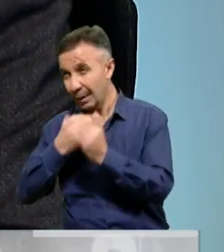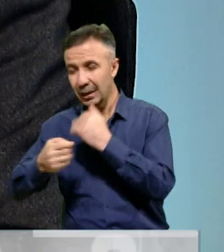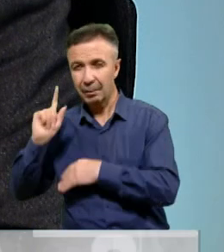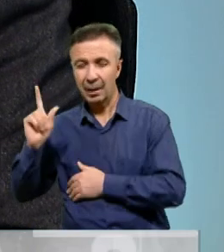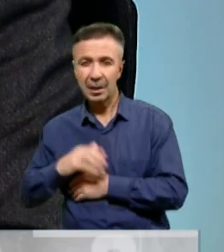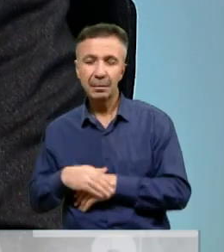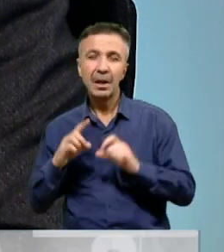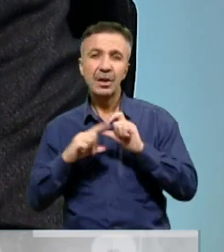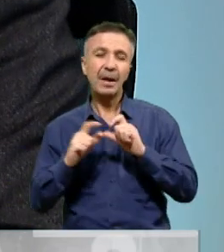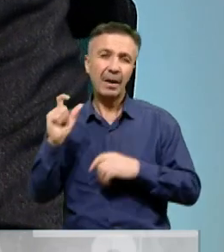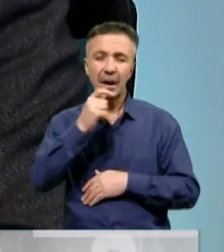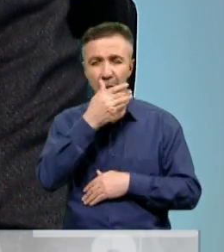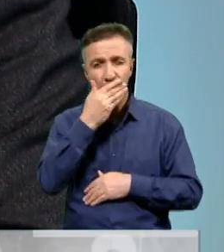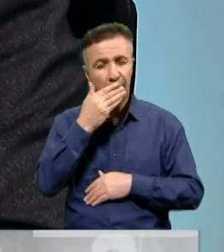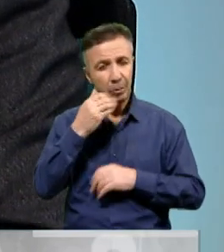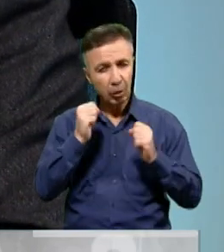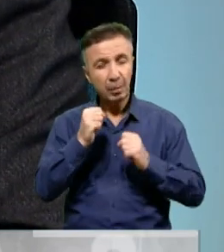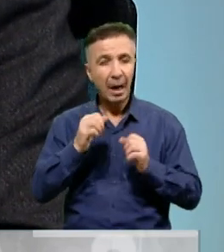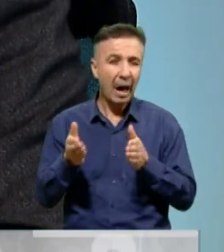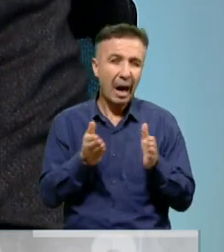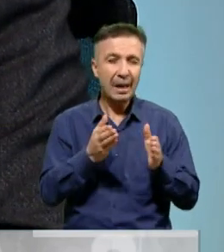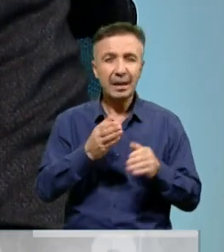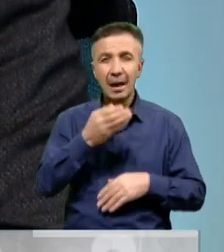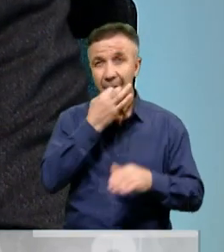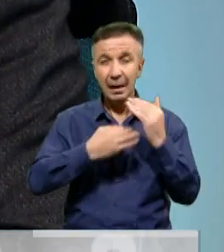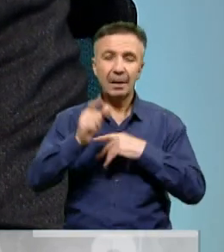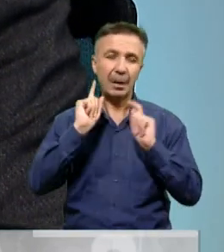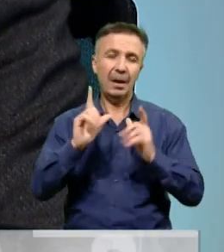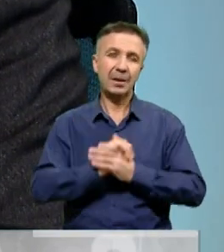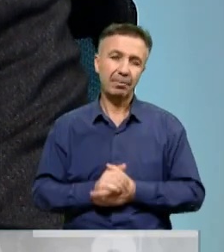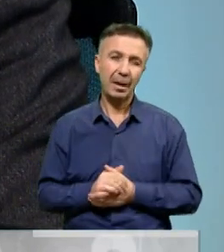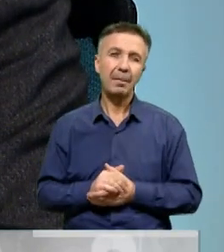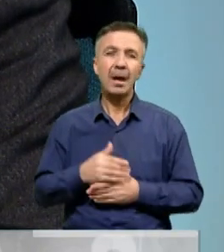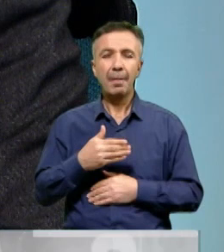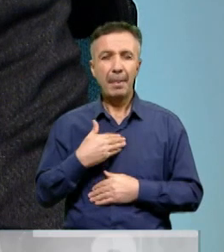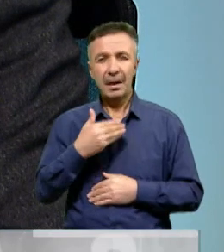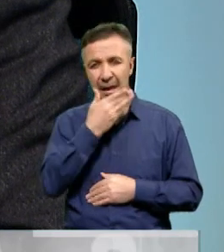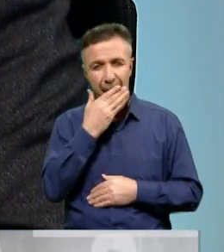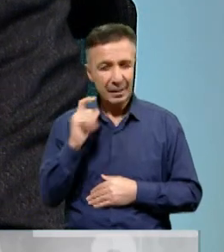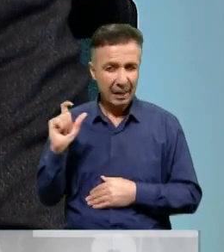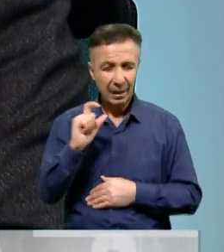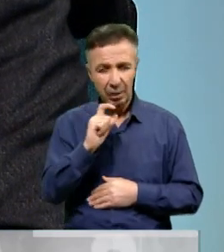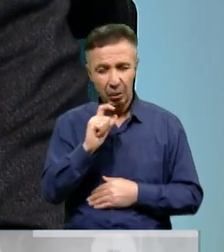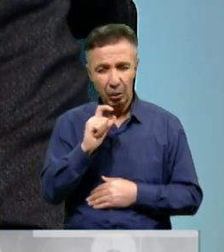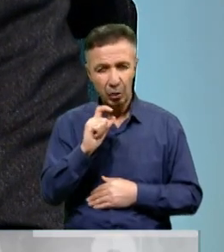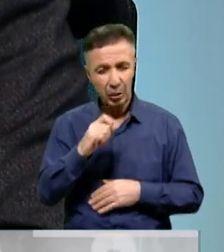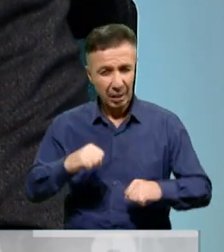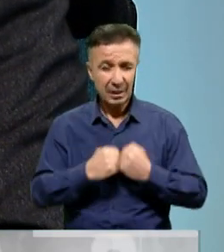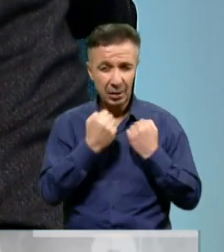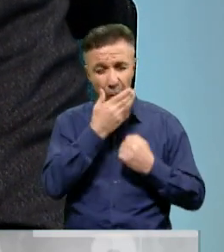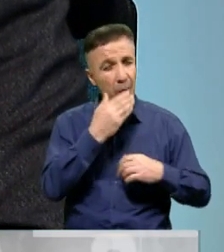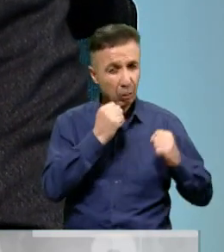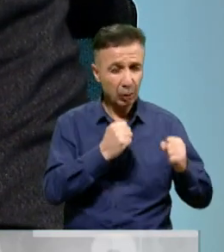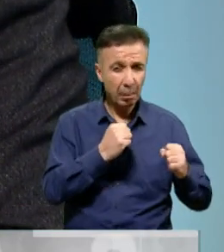orucunu ise ayrı niyet etmek gerekir. Efendim ben Ramazan orucunun kazasını tutayım, hem de Şevval'in